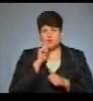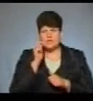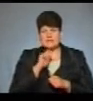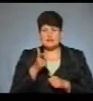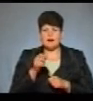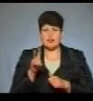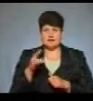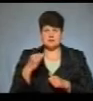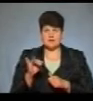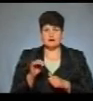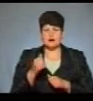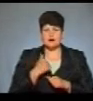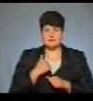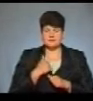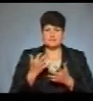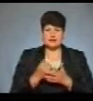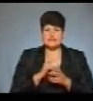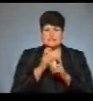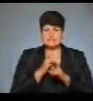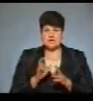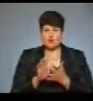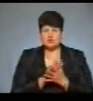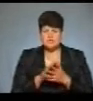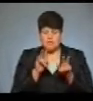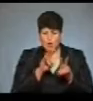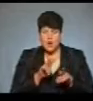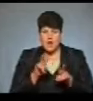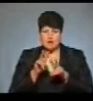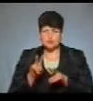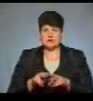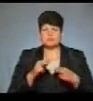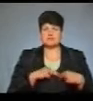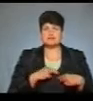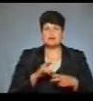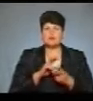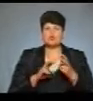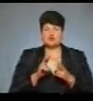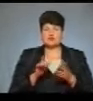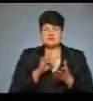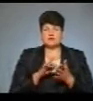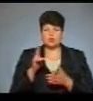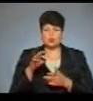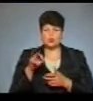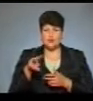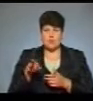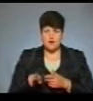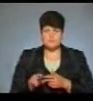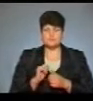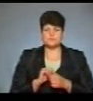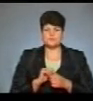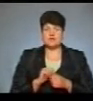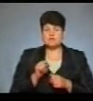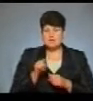армії. Знайдені кістки очистили та оглянули працівники меморіально-пошукового центру «Доля» разом з антропологом Ольгою Мінейко.